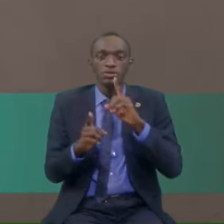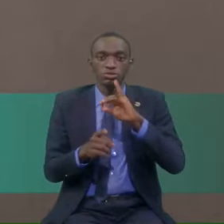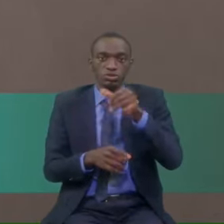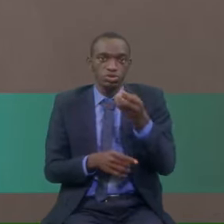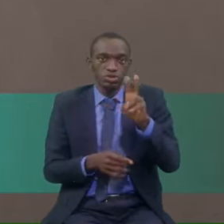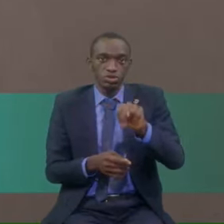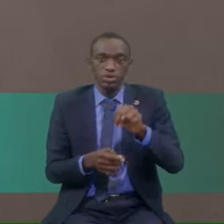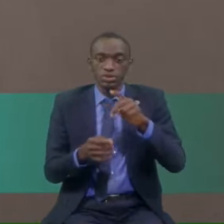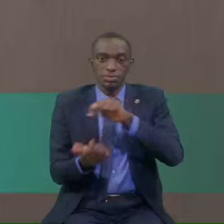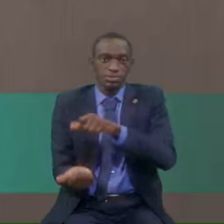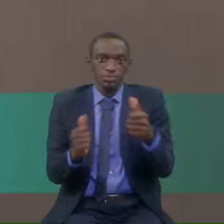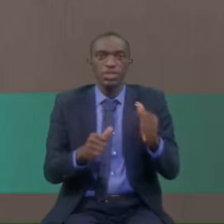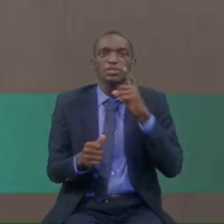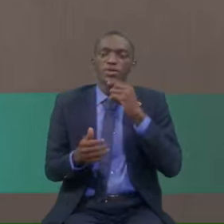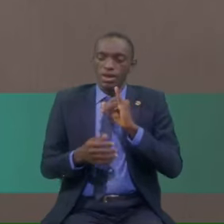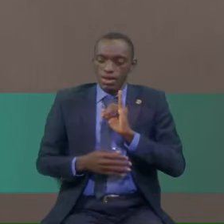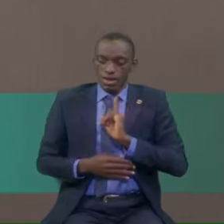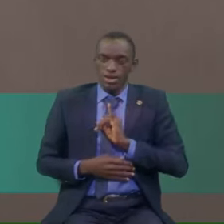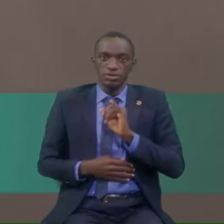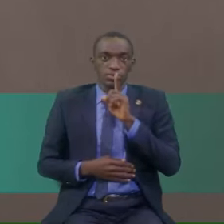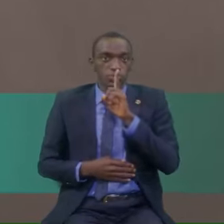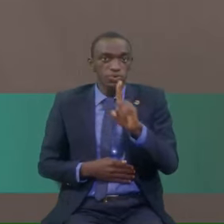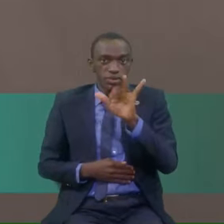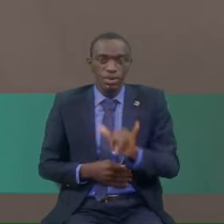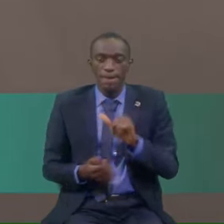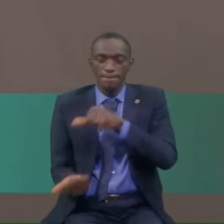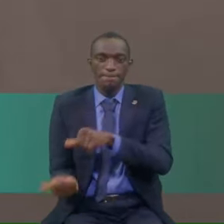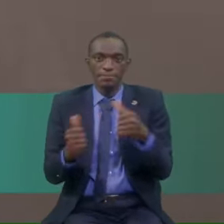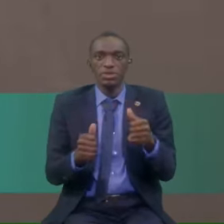parle, moi, je vous baptise d'eau